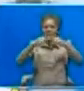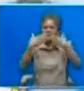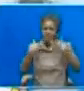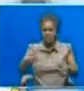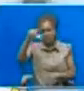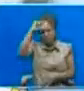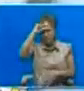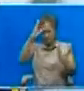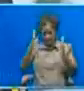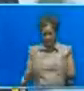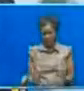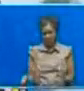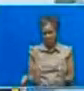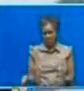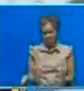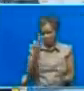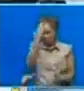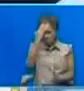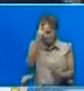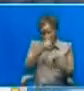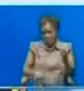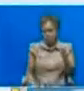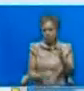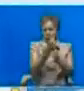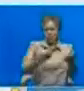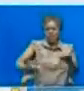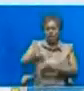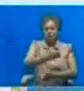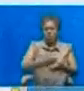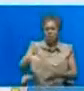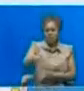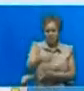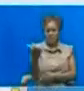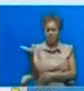tunai kwamba tuta create economic zone hapa.